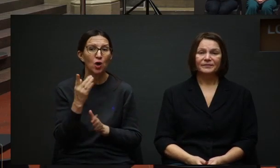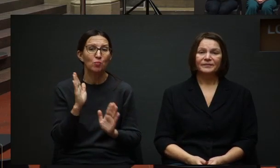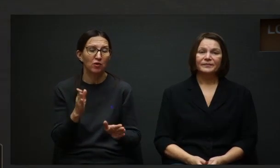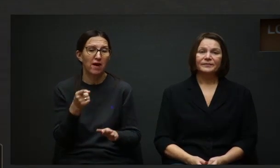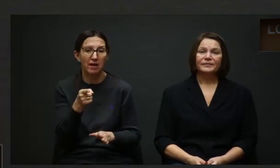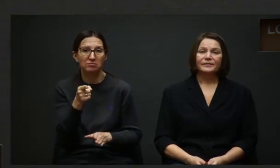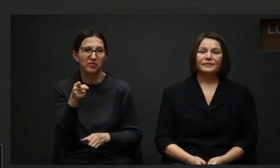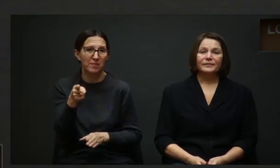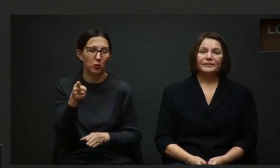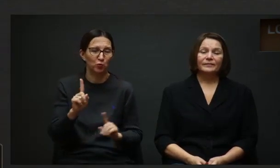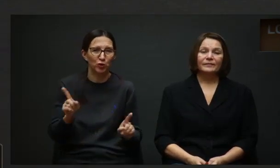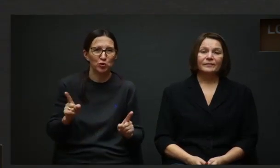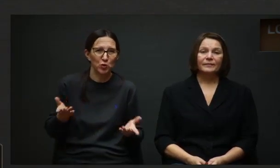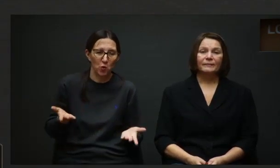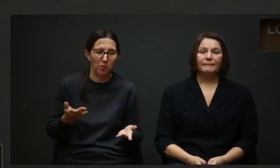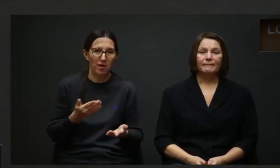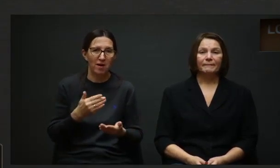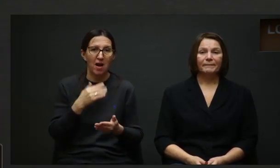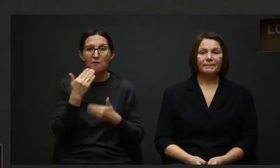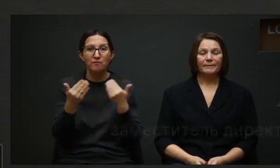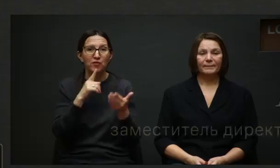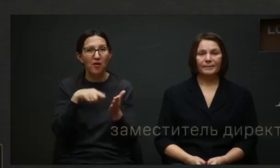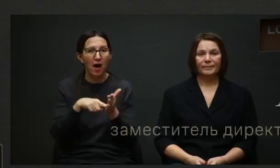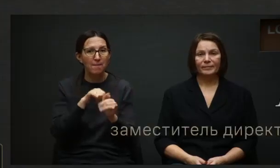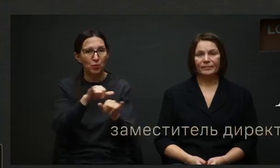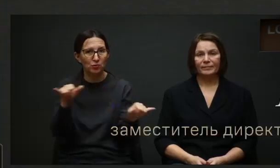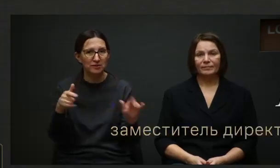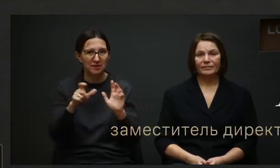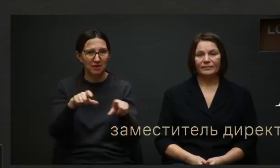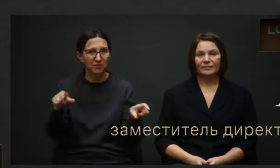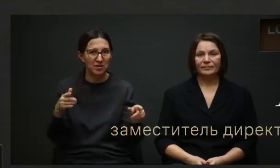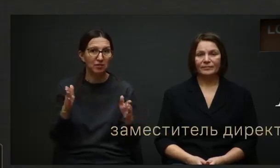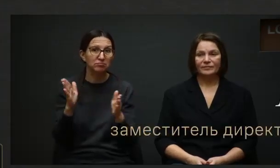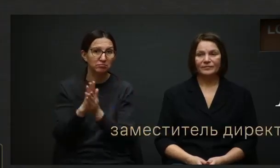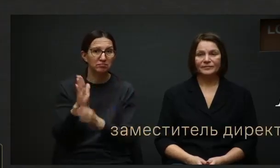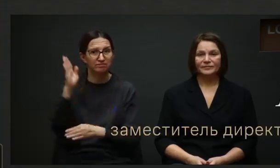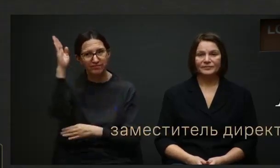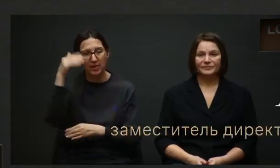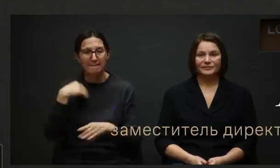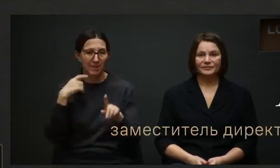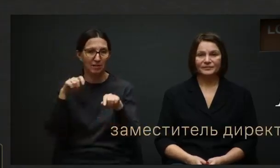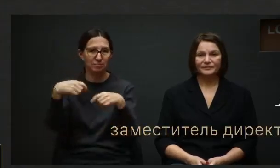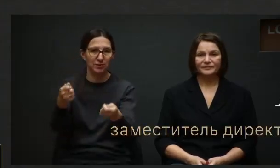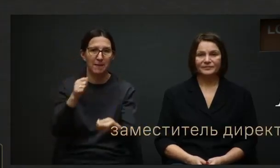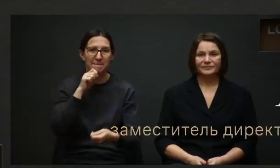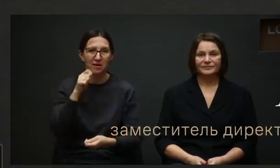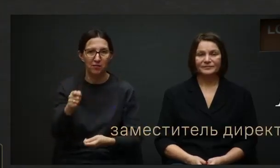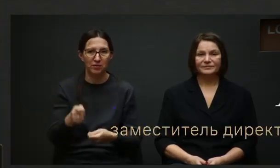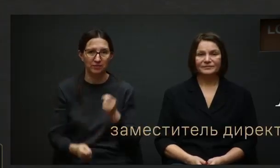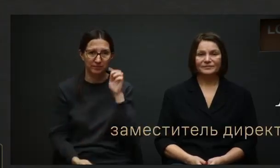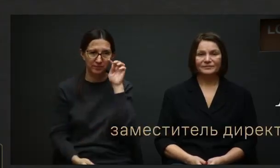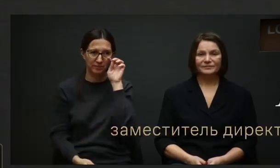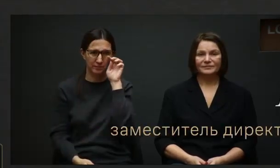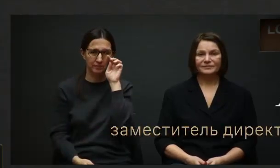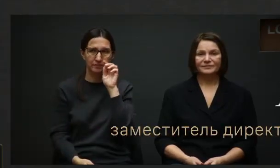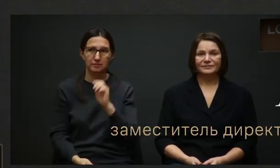пара минут, чтобы взять вопросы из зала. Если они есть, поднимайте, пожалуйста, руку, мы вам передадим микрофон.